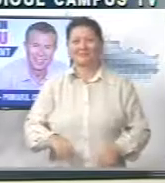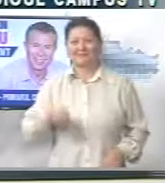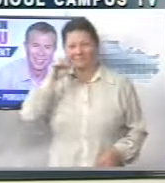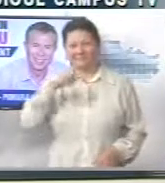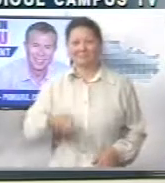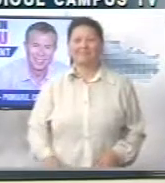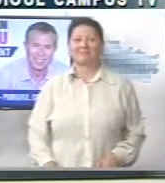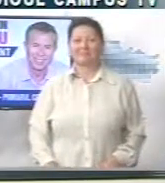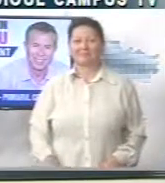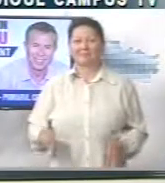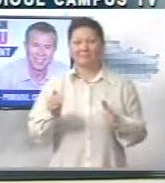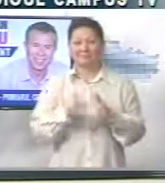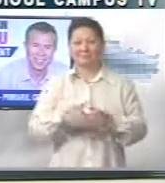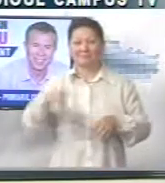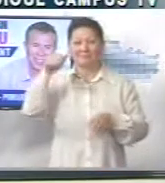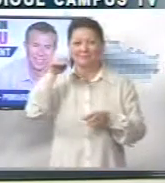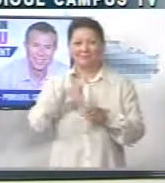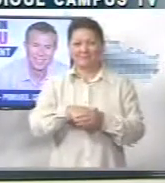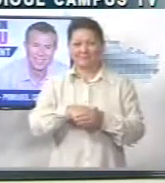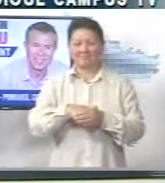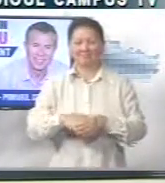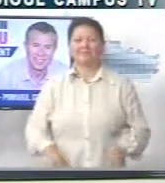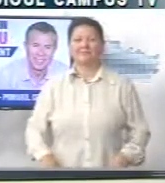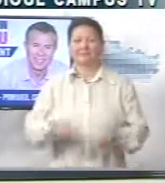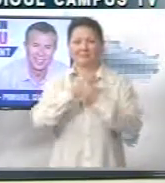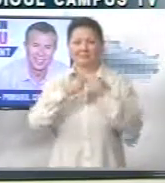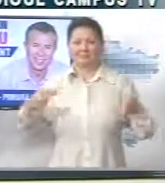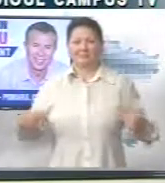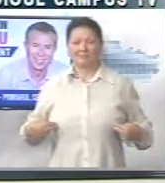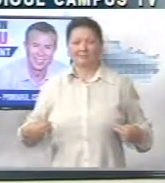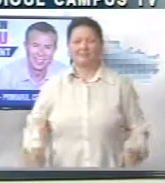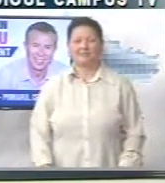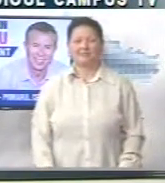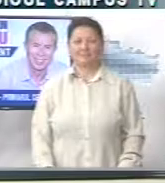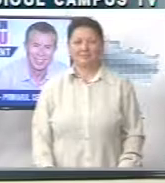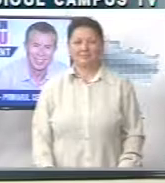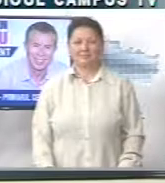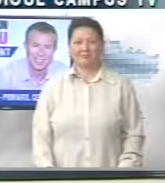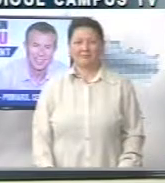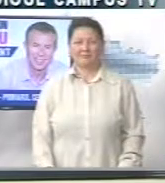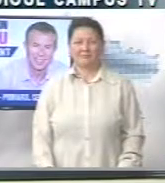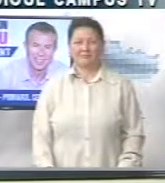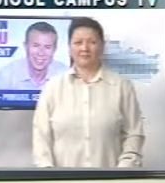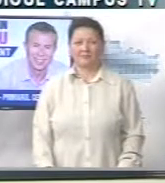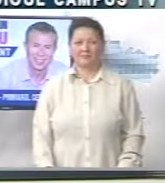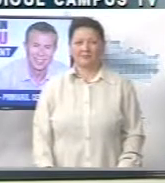chiar merită să fie alesul nostru, spune un telespectator.